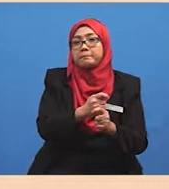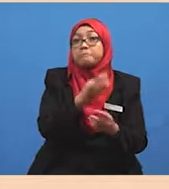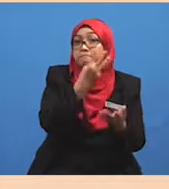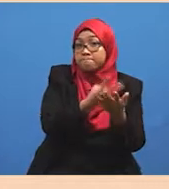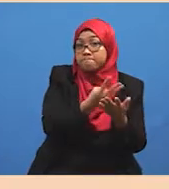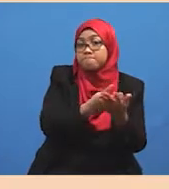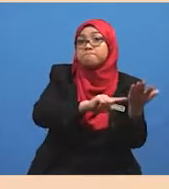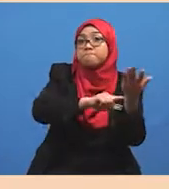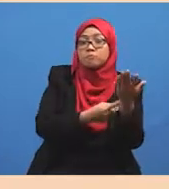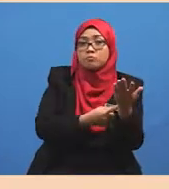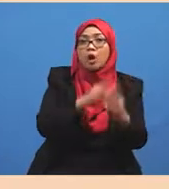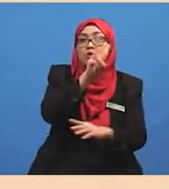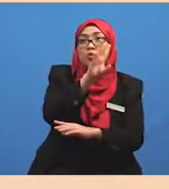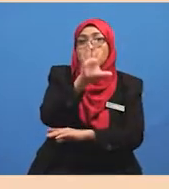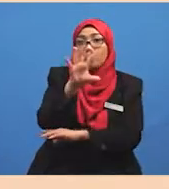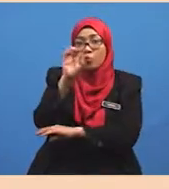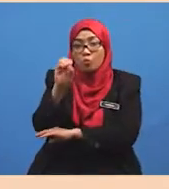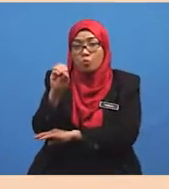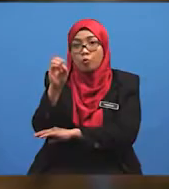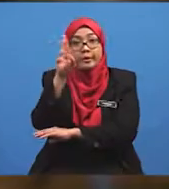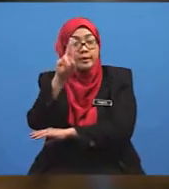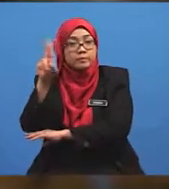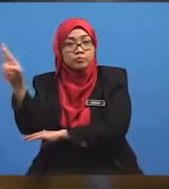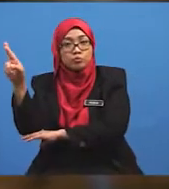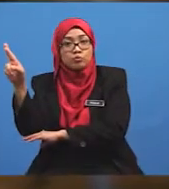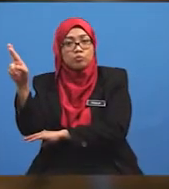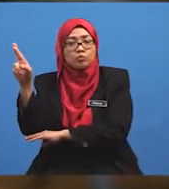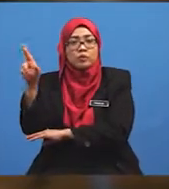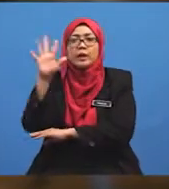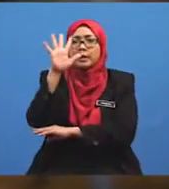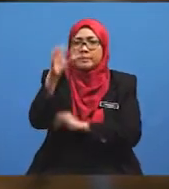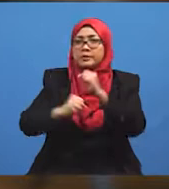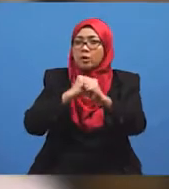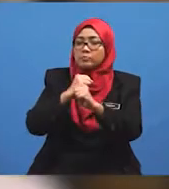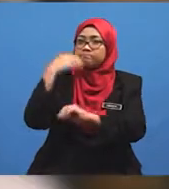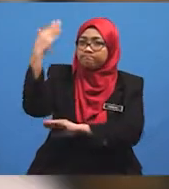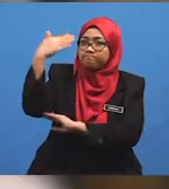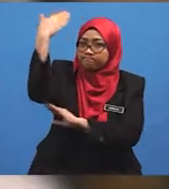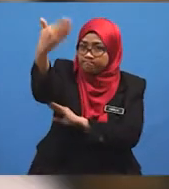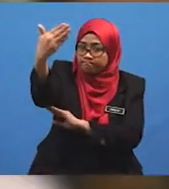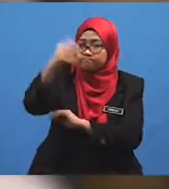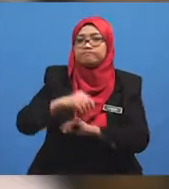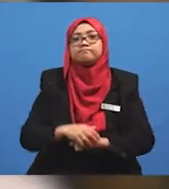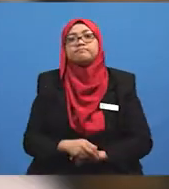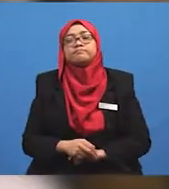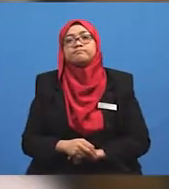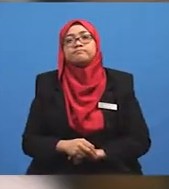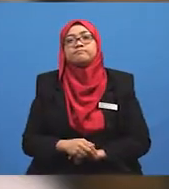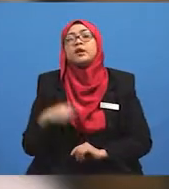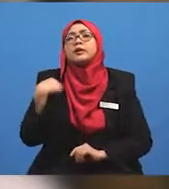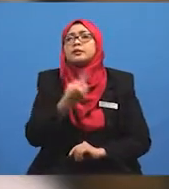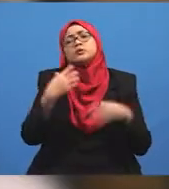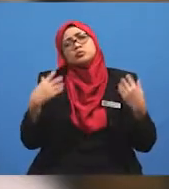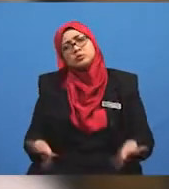pagi lima tahun akan datang oke Belajar Indonesia bincang